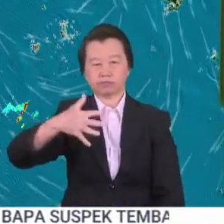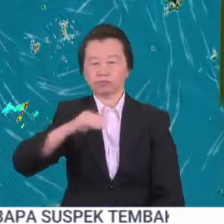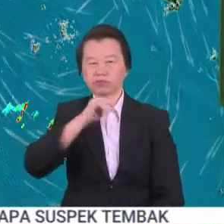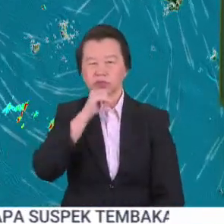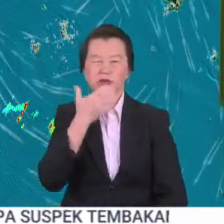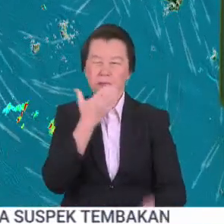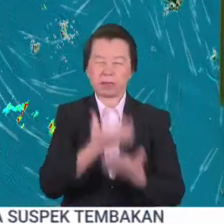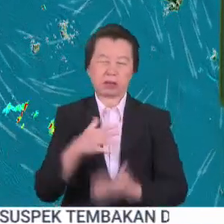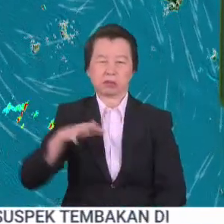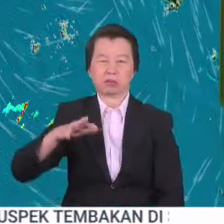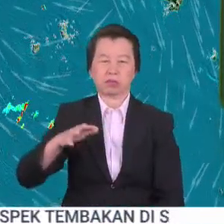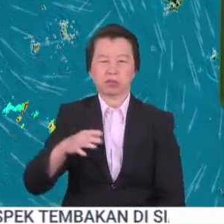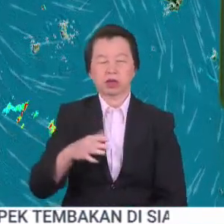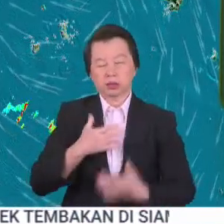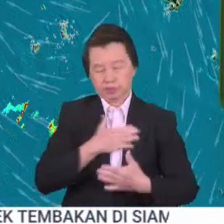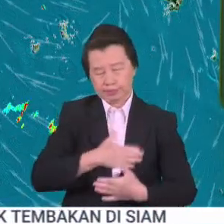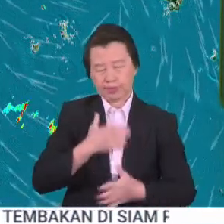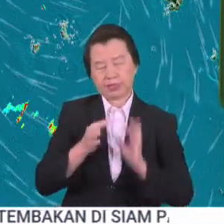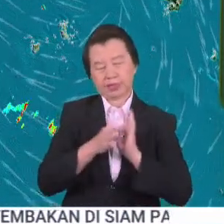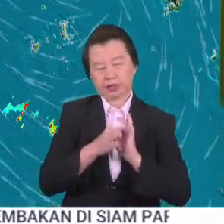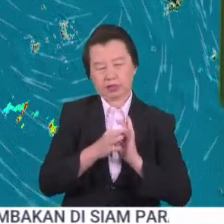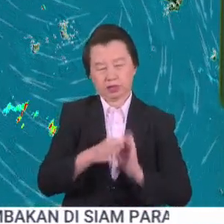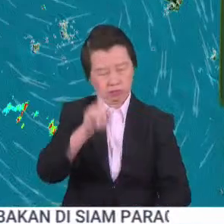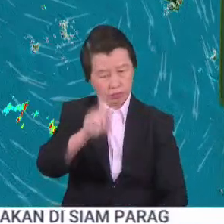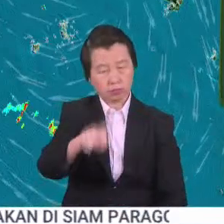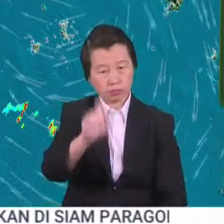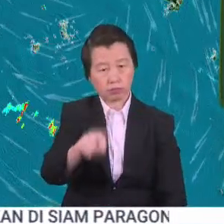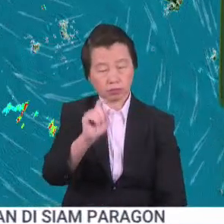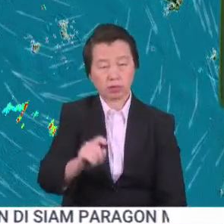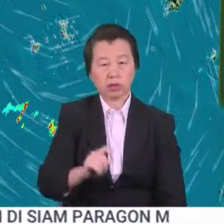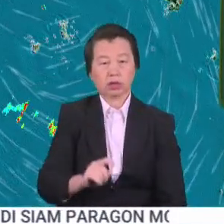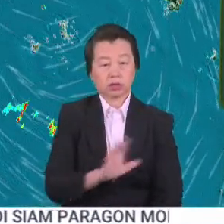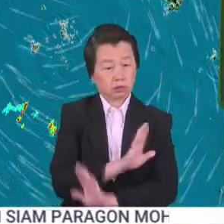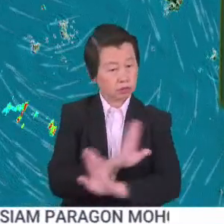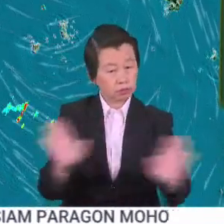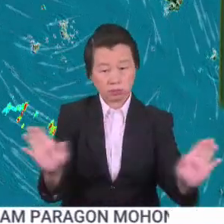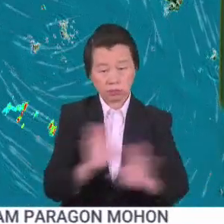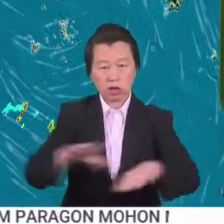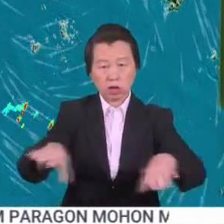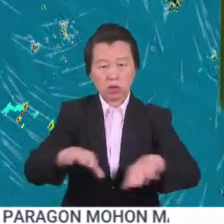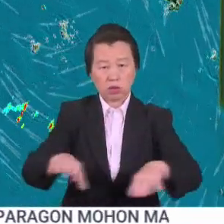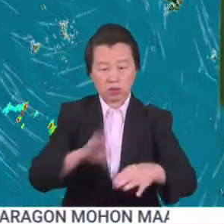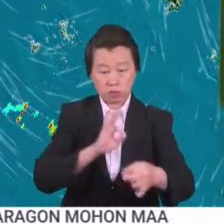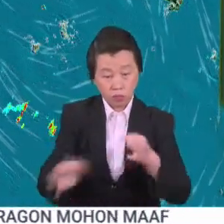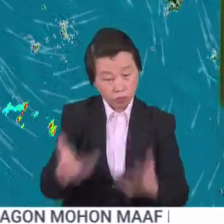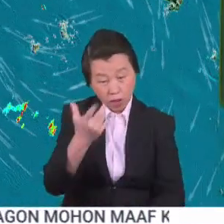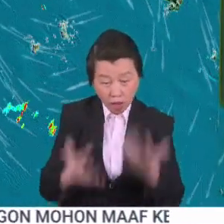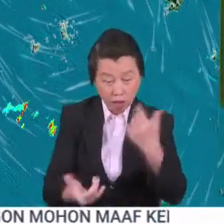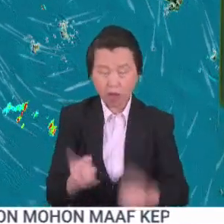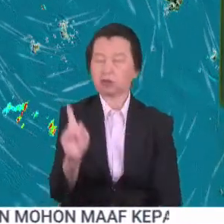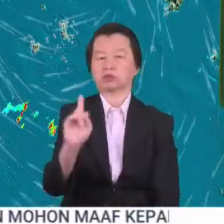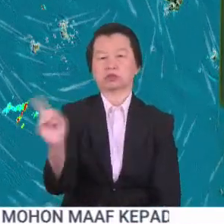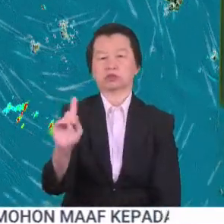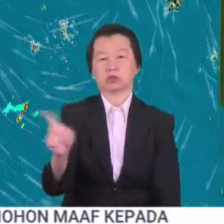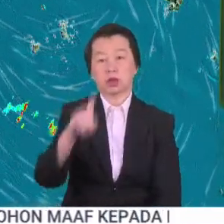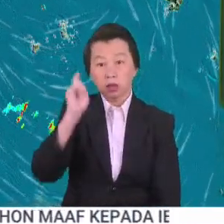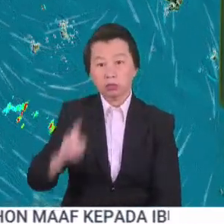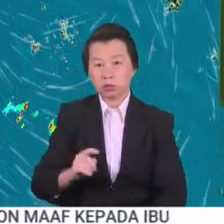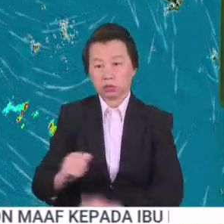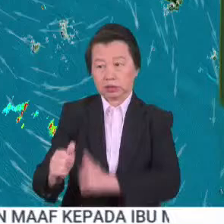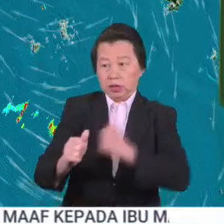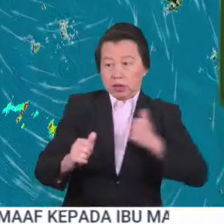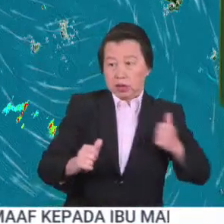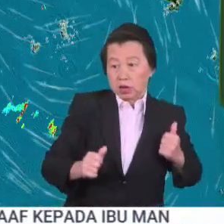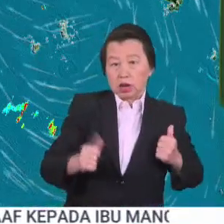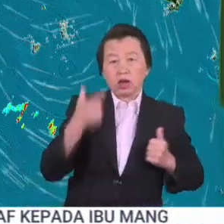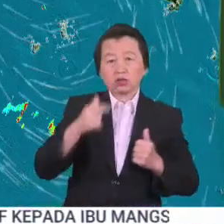tidak sihat jadi kerjasama pada orang ramai amatlah diperlukan supaya tidak membuat pembakaran terbuka perlu dielakkan kerana